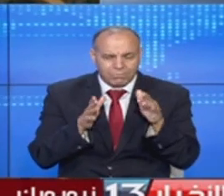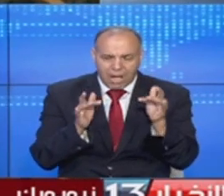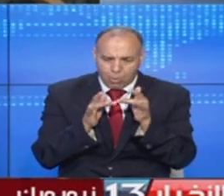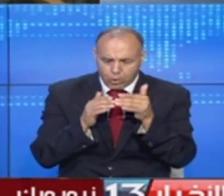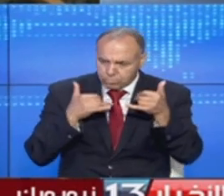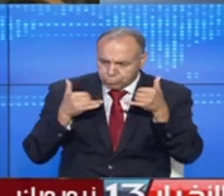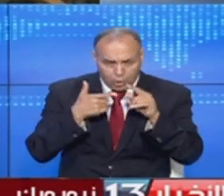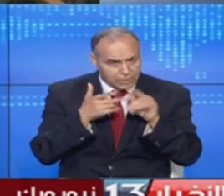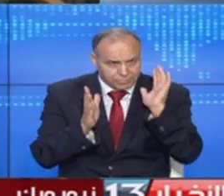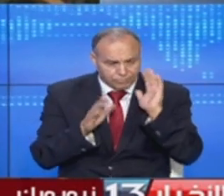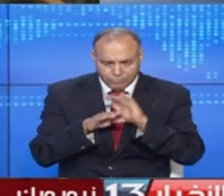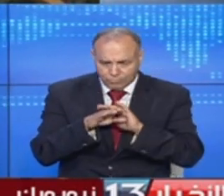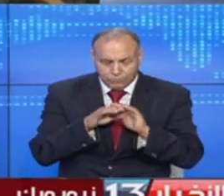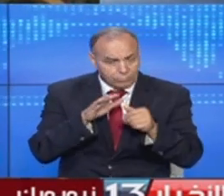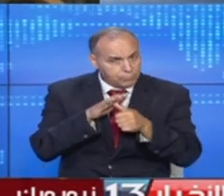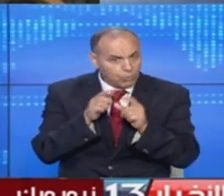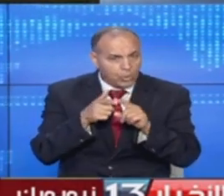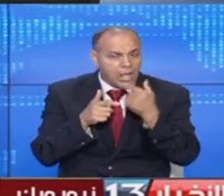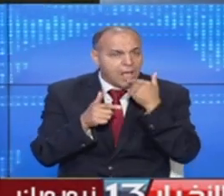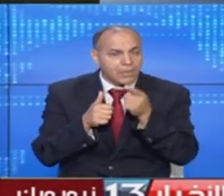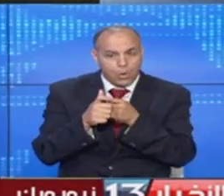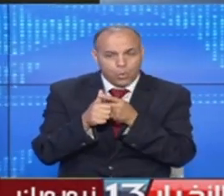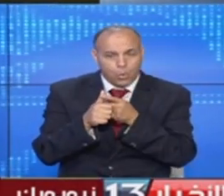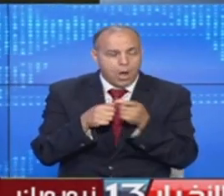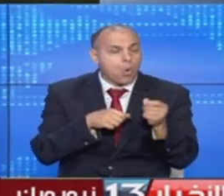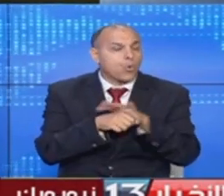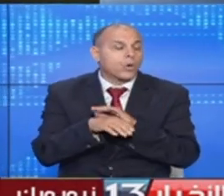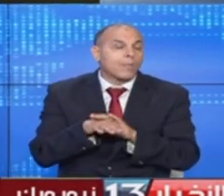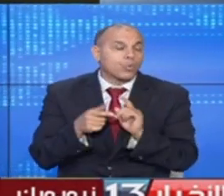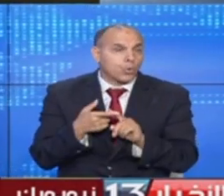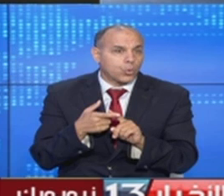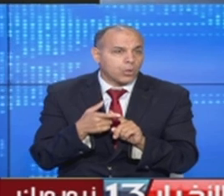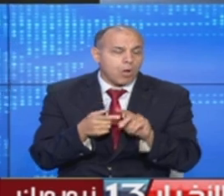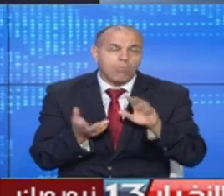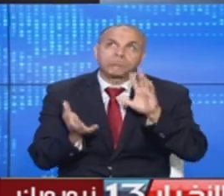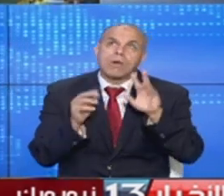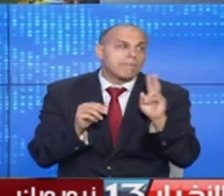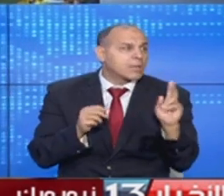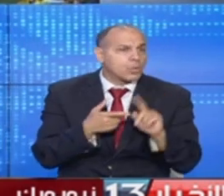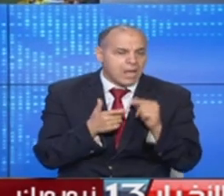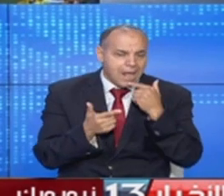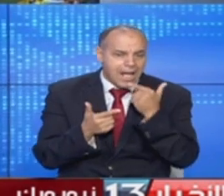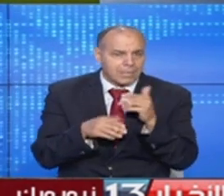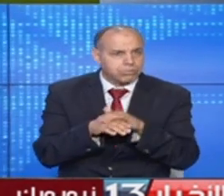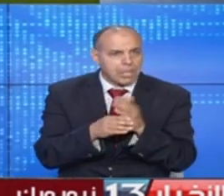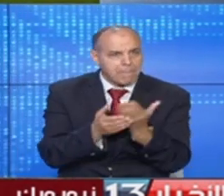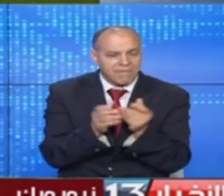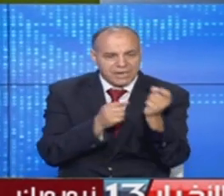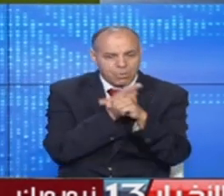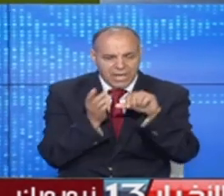مثقله بقضايا رئيسيه وفي صدارتها جائحه قرونا والتغير المناخي فضلا عن الملف النووي